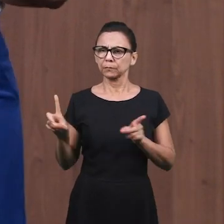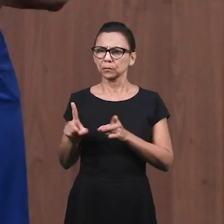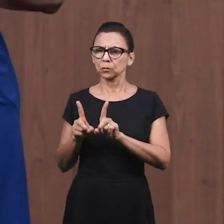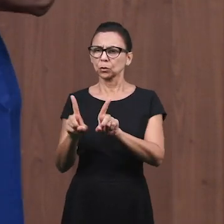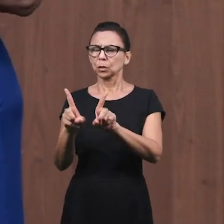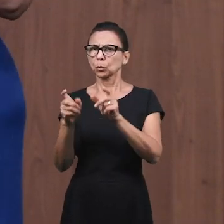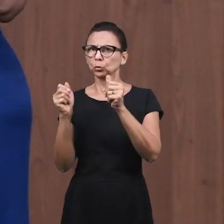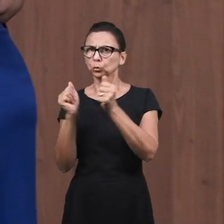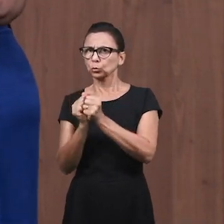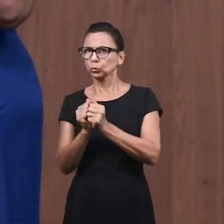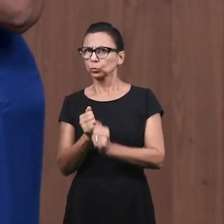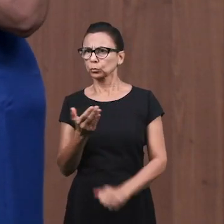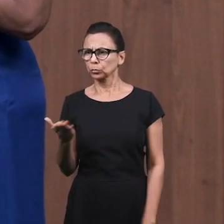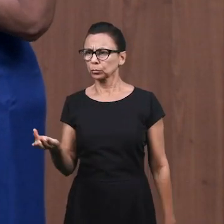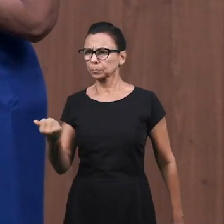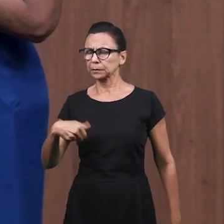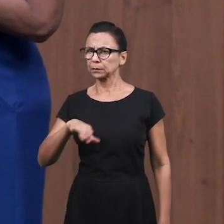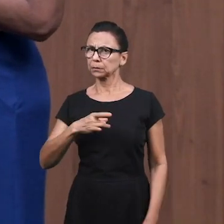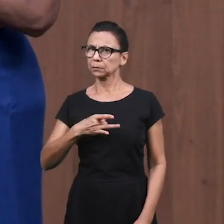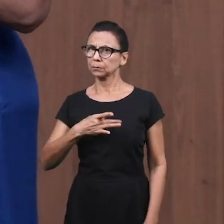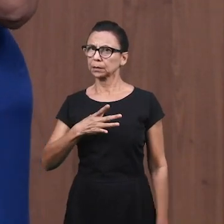n'aurait pas besoin d'avoir peur.